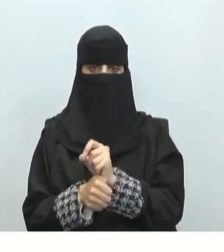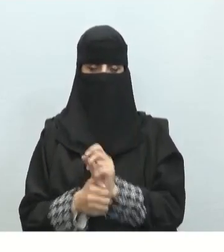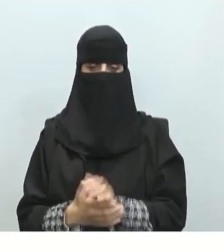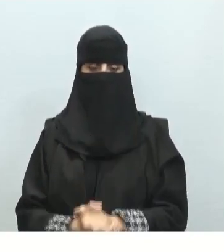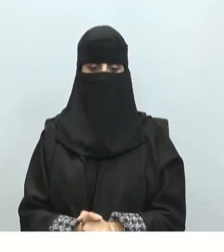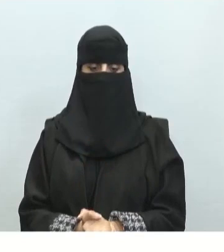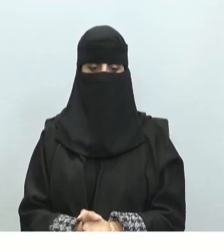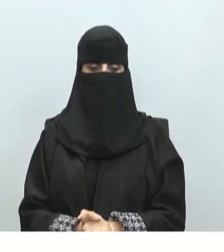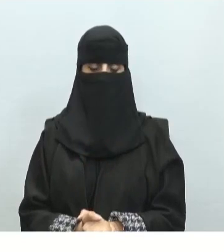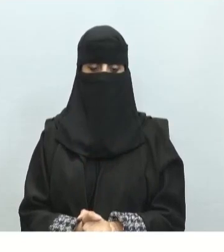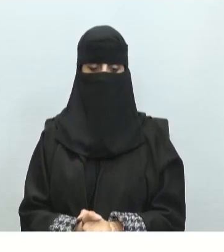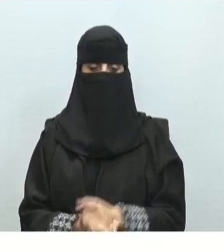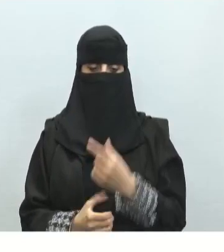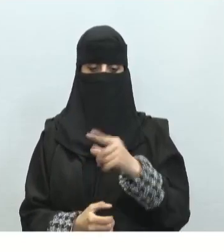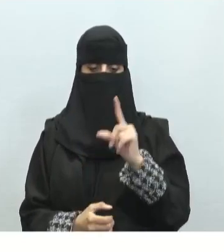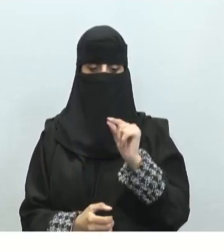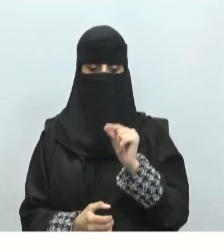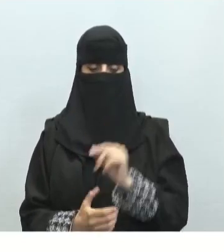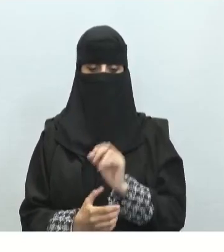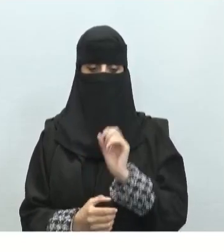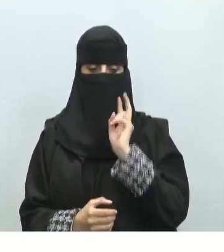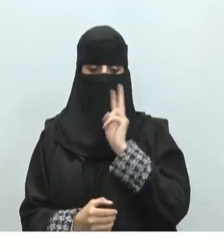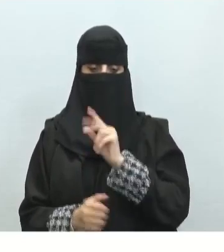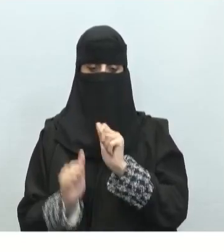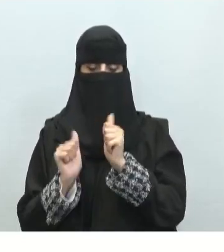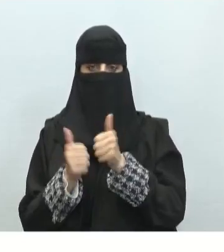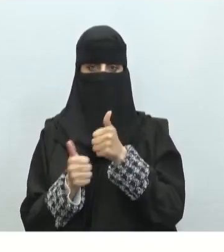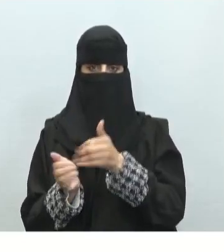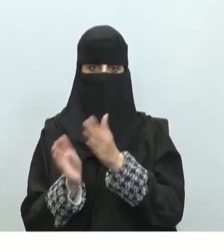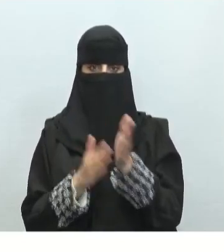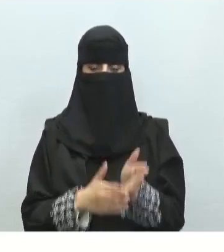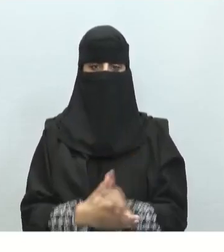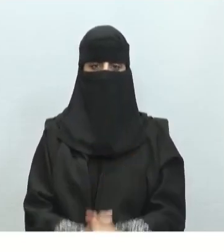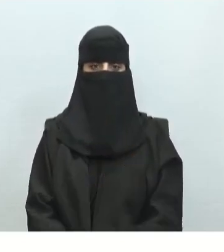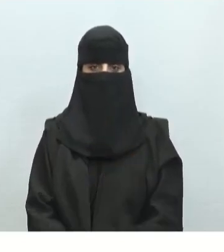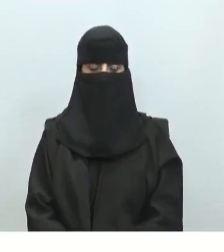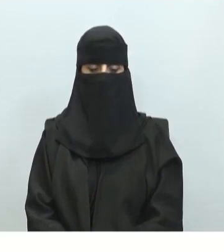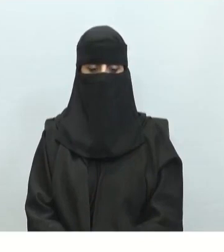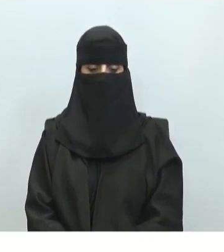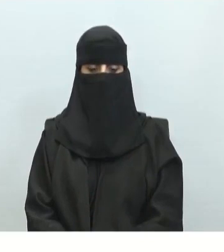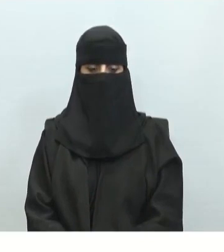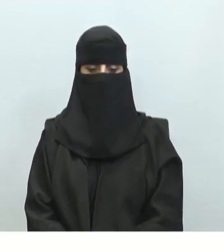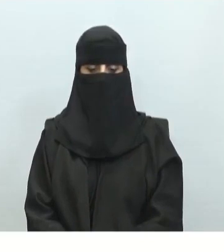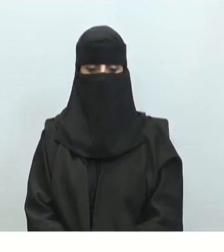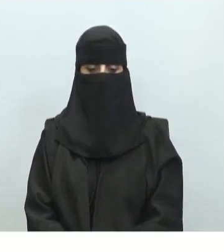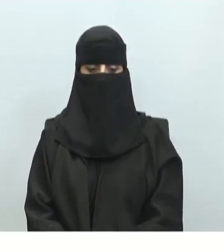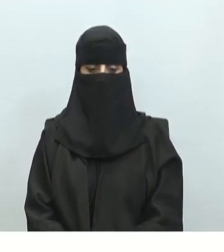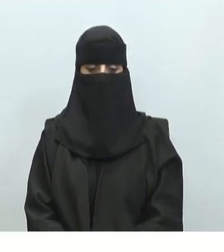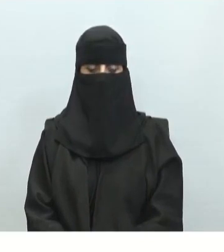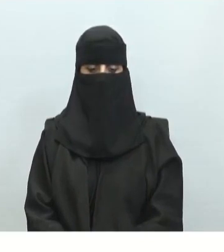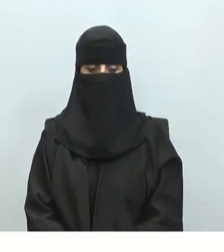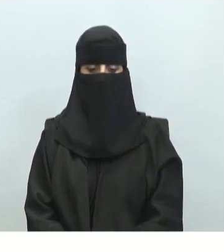الكلمات احسنتم بارك الله فيكم الاسره الاسره هي